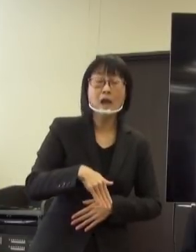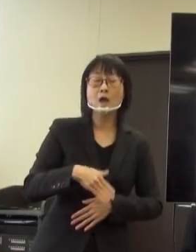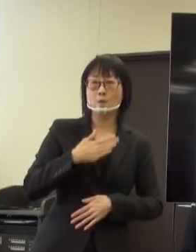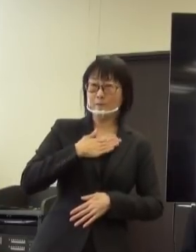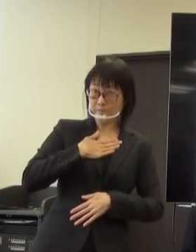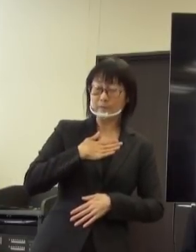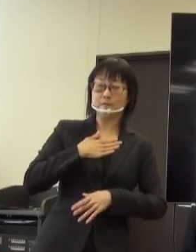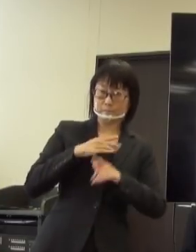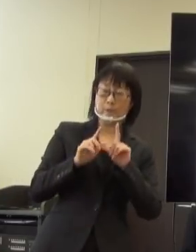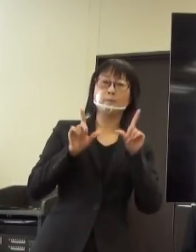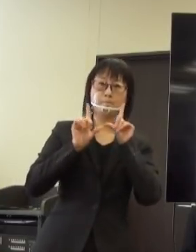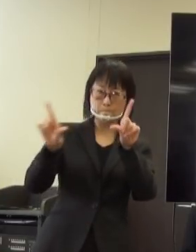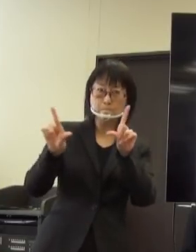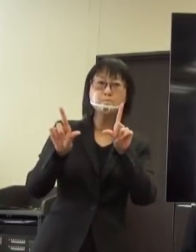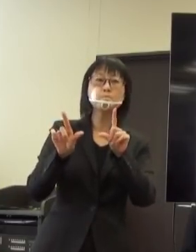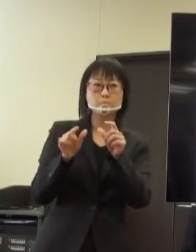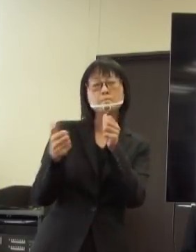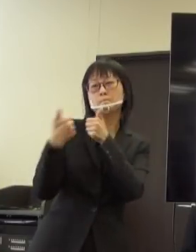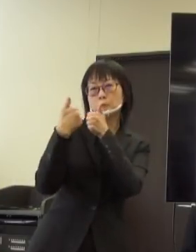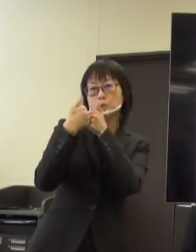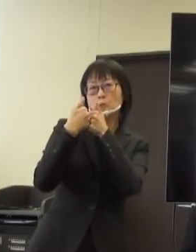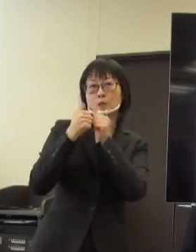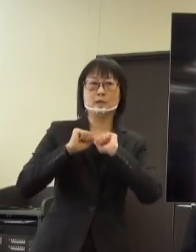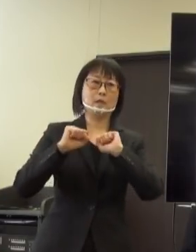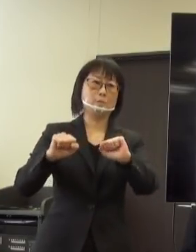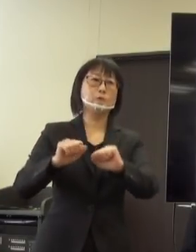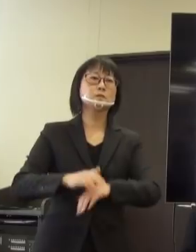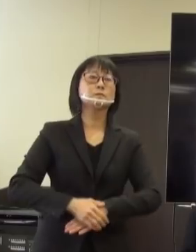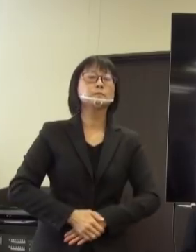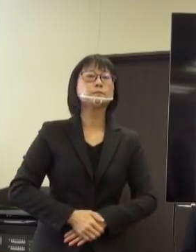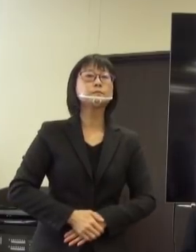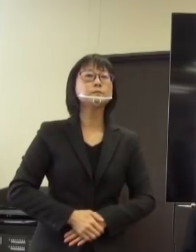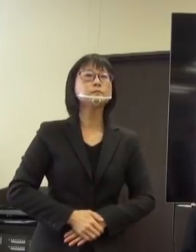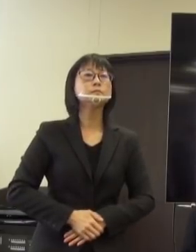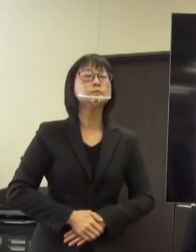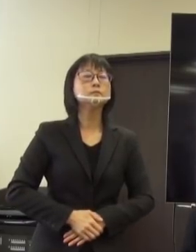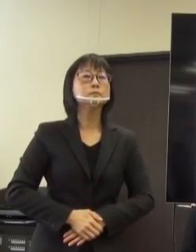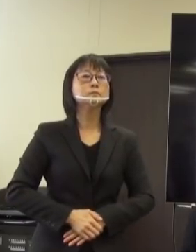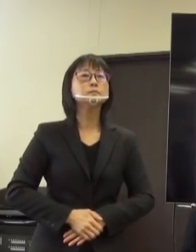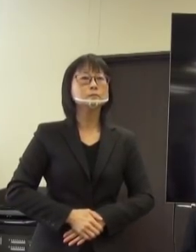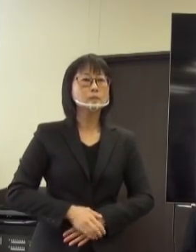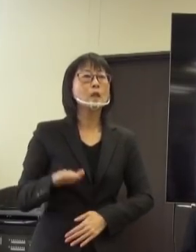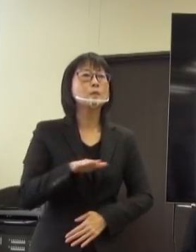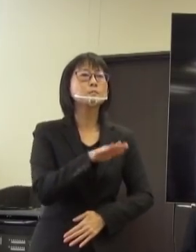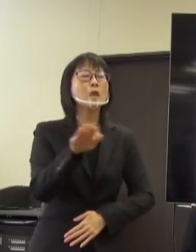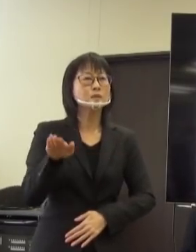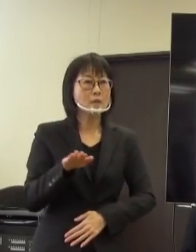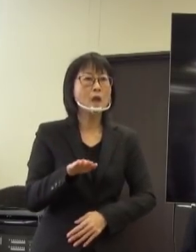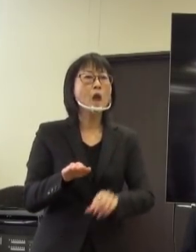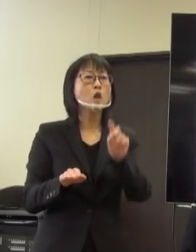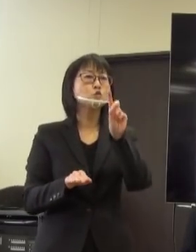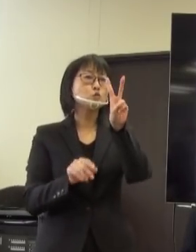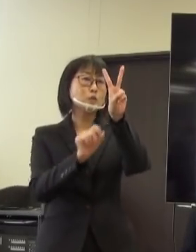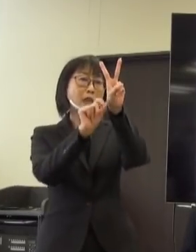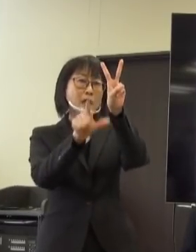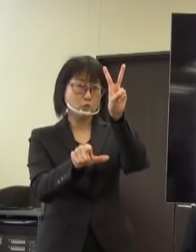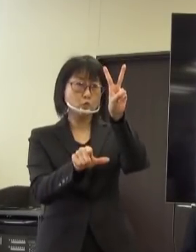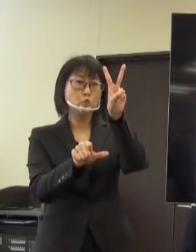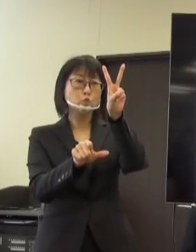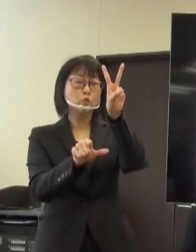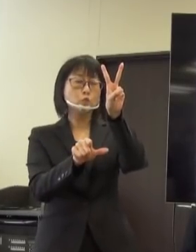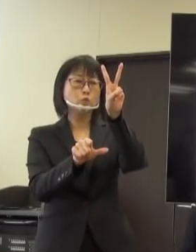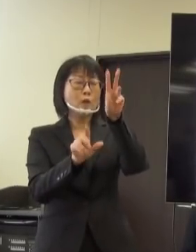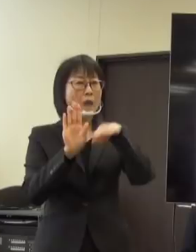くお願いいたします。まあ、特に12月以降ですね、ご利用された皆様にはこう